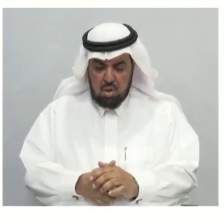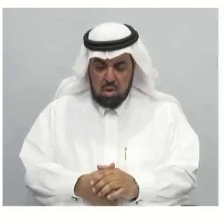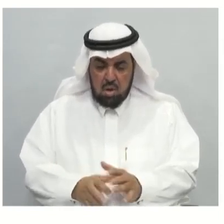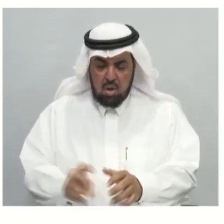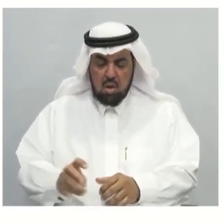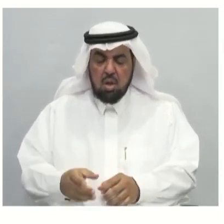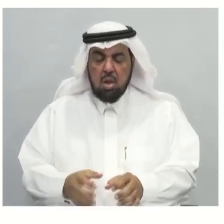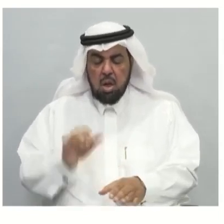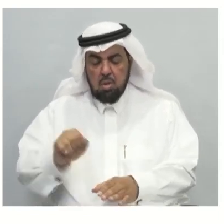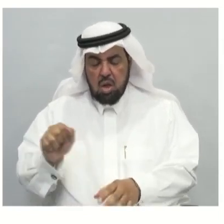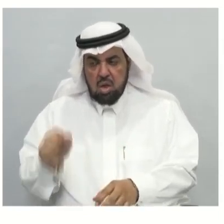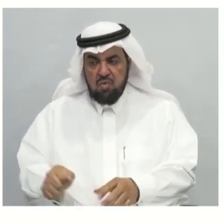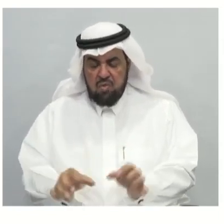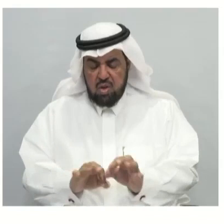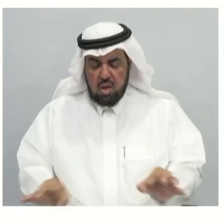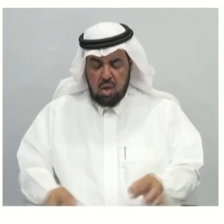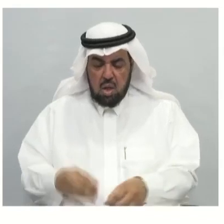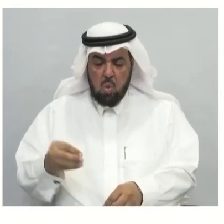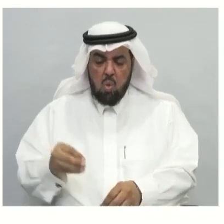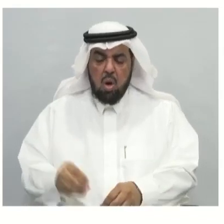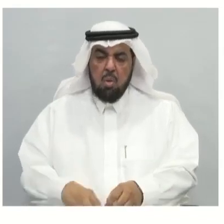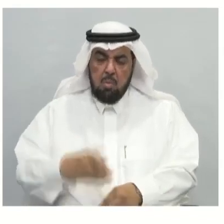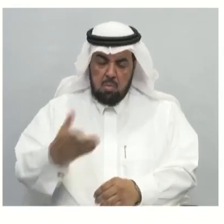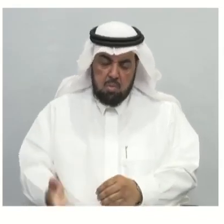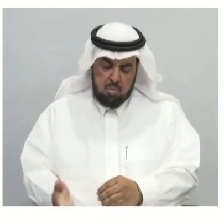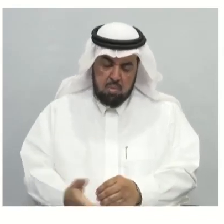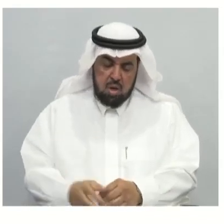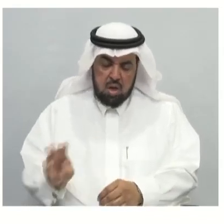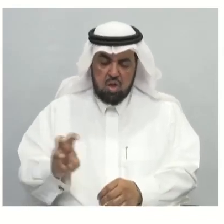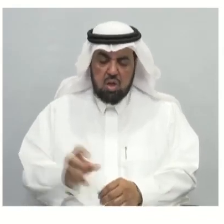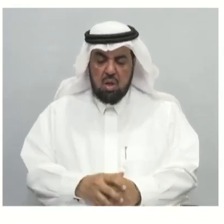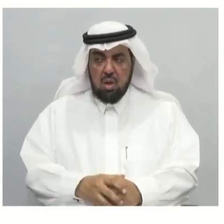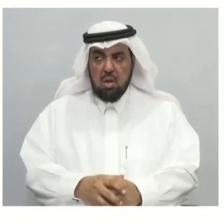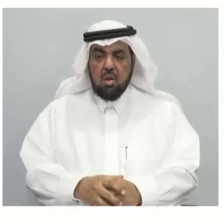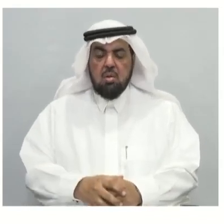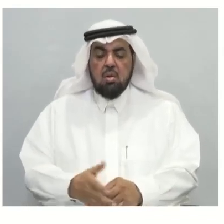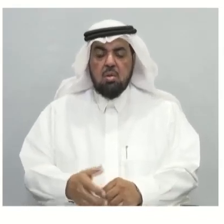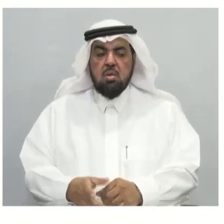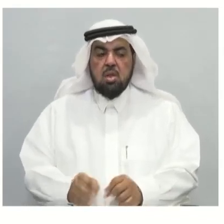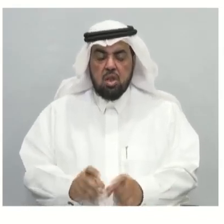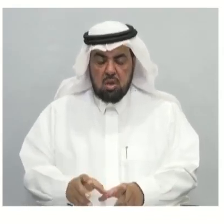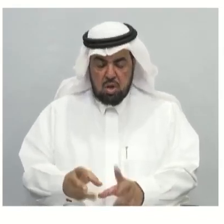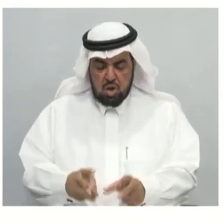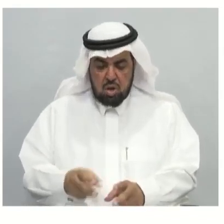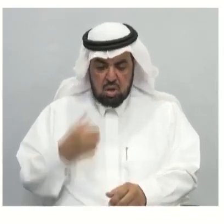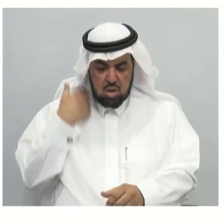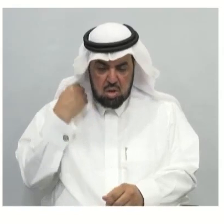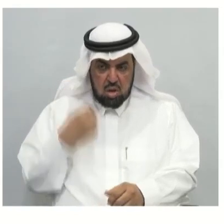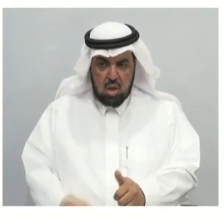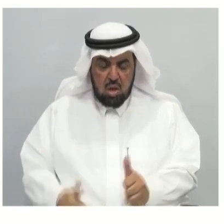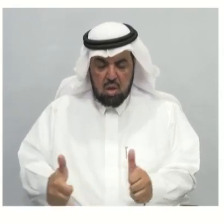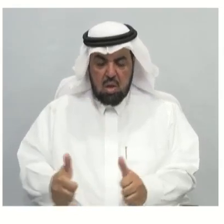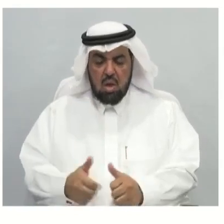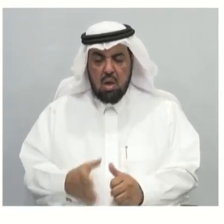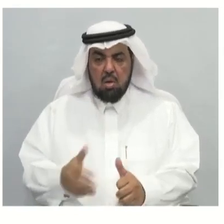كلما كان المتخصصين في اعداد هذه الورق من خارج الشركه بحيث تكون او تظهر بالشكل اللائق